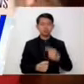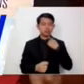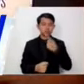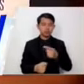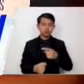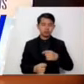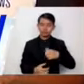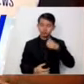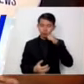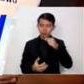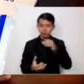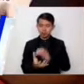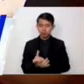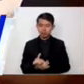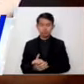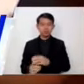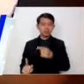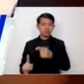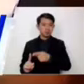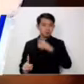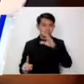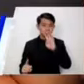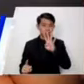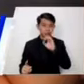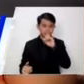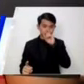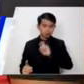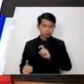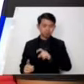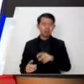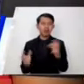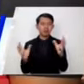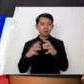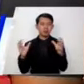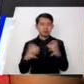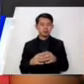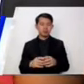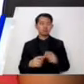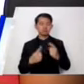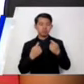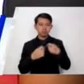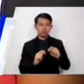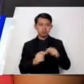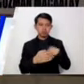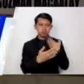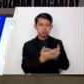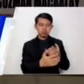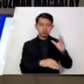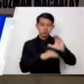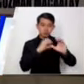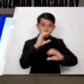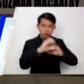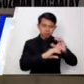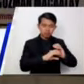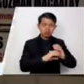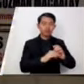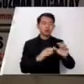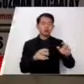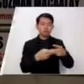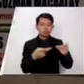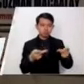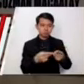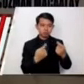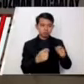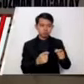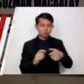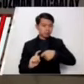dalawa. Pinuntahan daw ng suspect ang biktima sa pinagtatrabahuan niyang construction site na may dala na palang panaksak. Yung bolo daw is nakatago